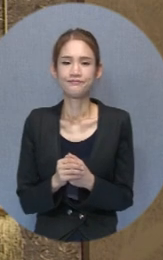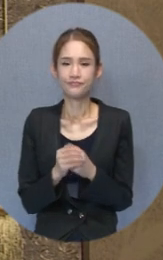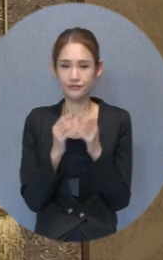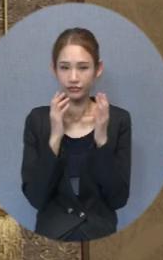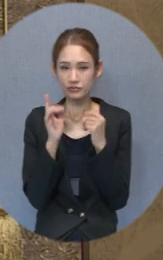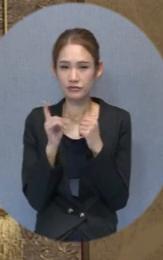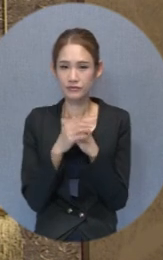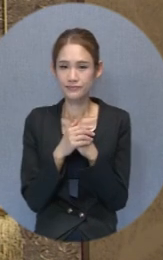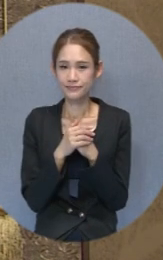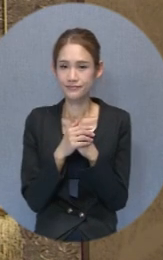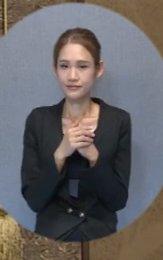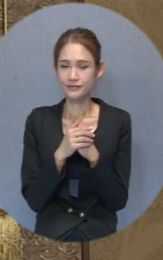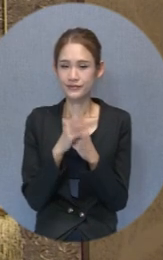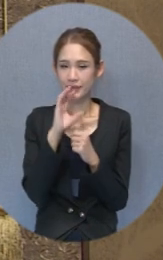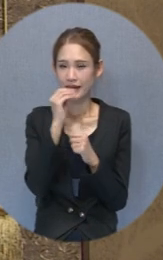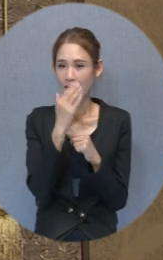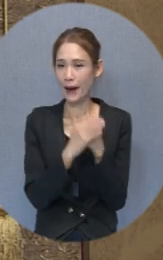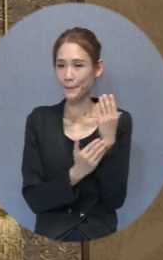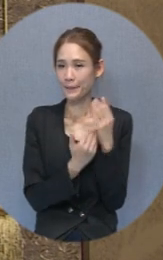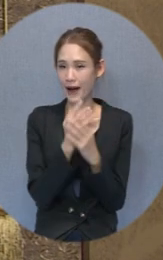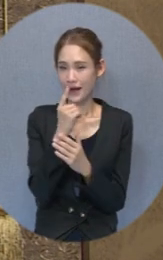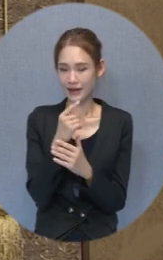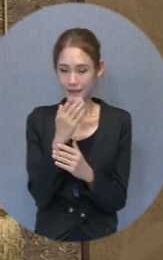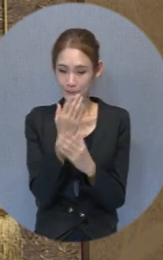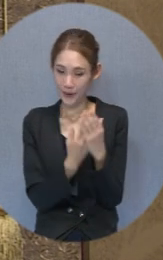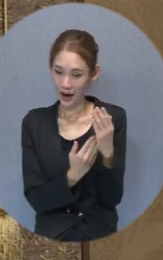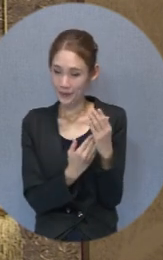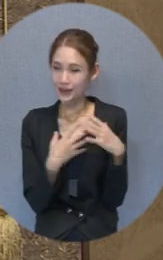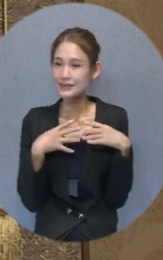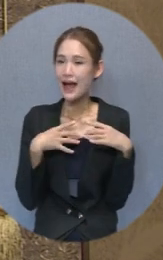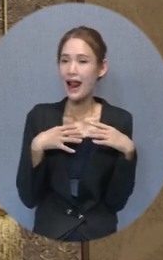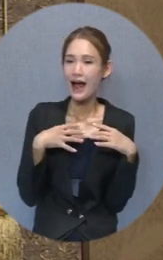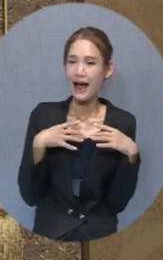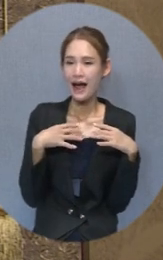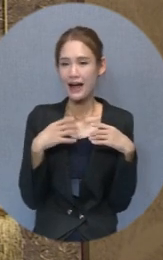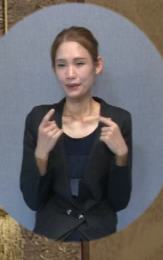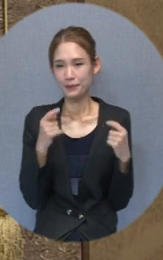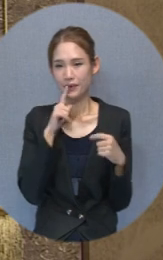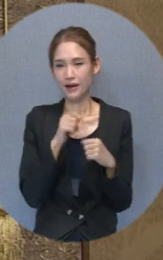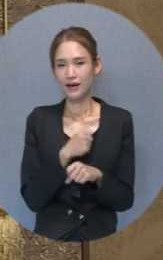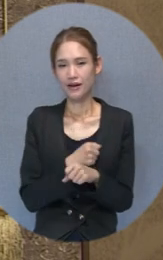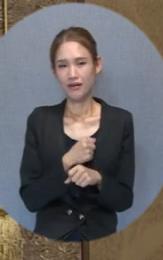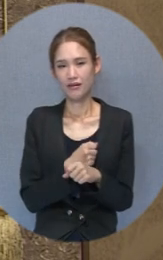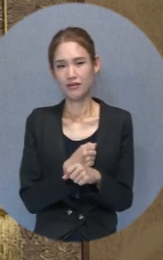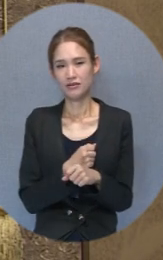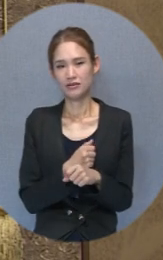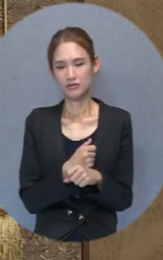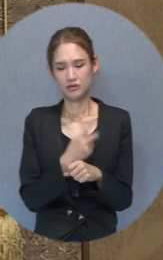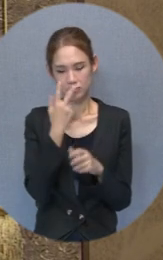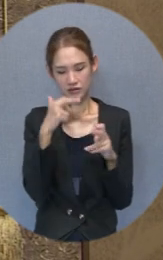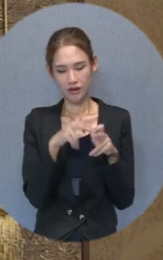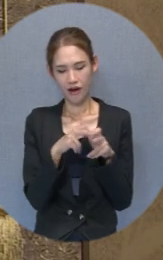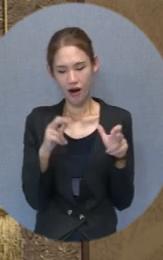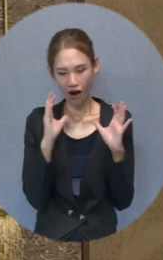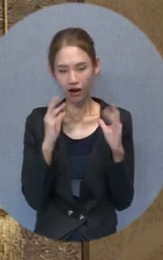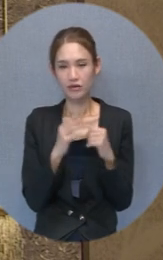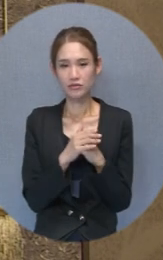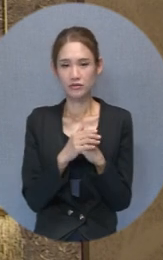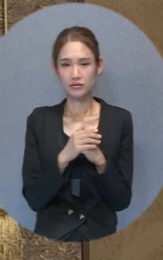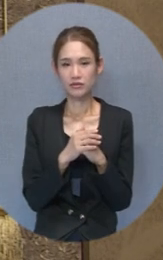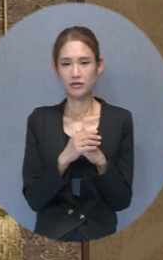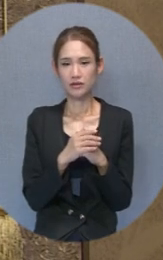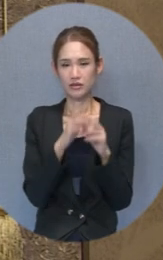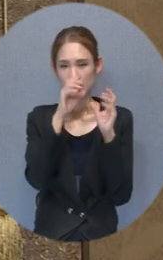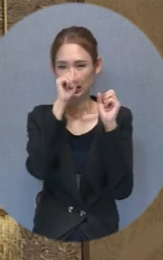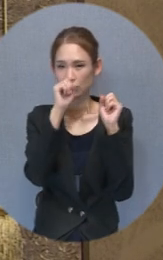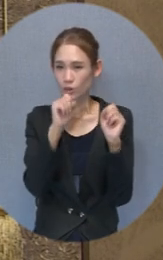아이들은 뭔가를 하나, 양말을 하나 신으면 자랑을 하잖아요. 뭔가를 스스로 했을 때 자랑을 하는데, 시각장애 아동들은 그럴 수 있는